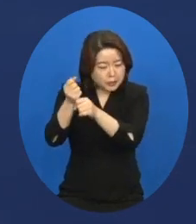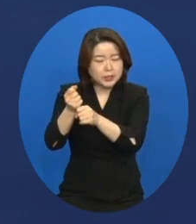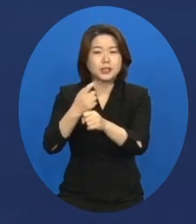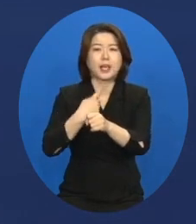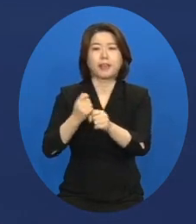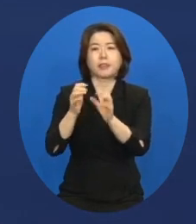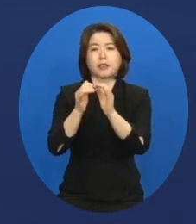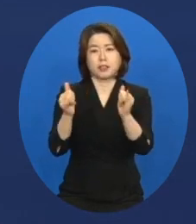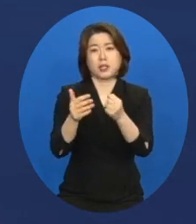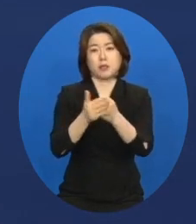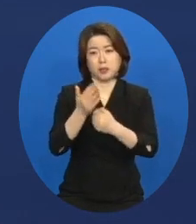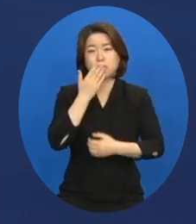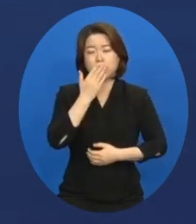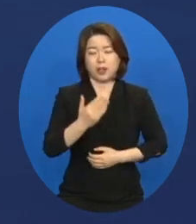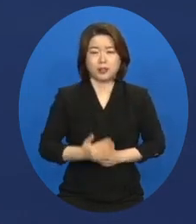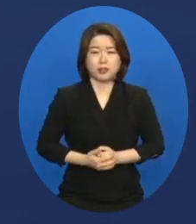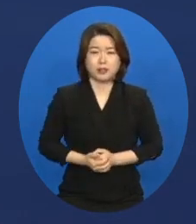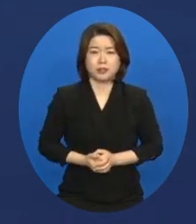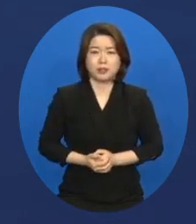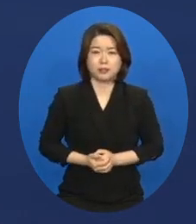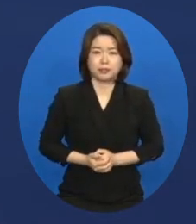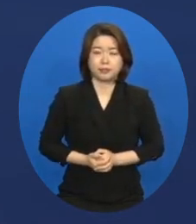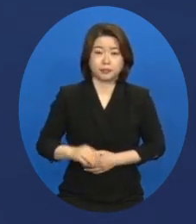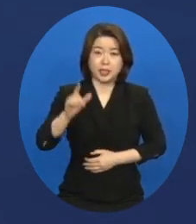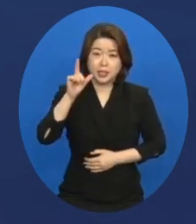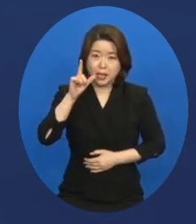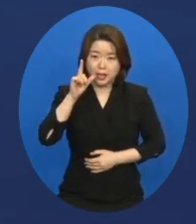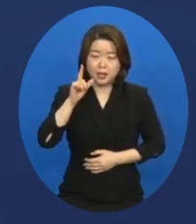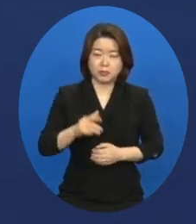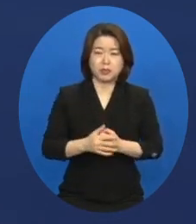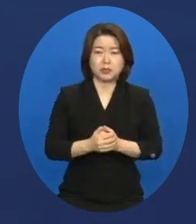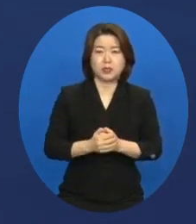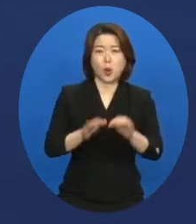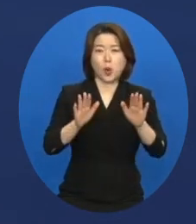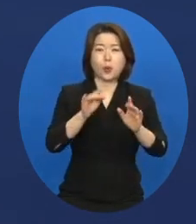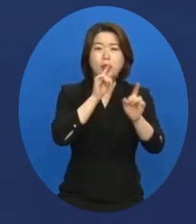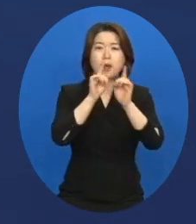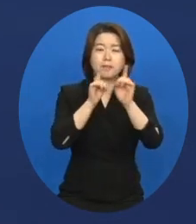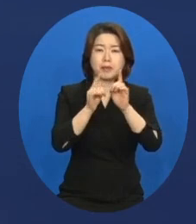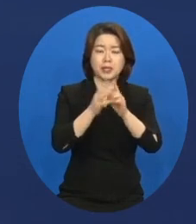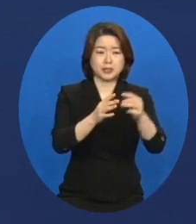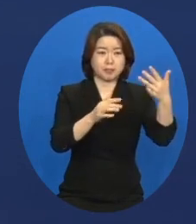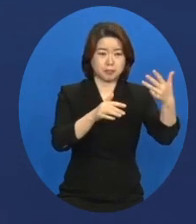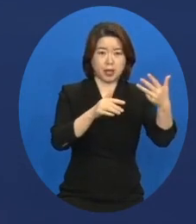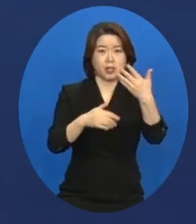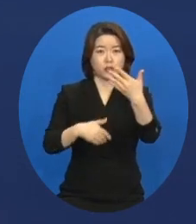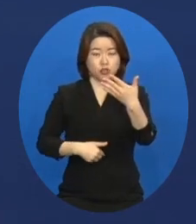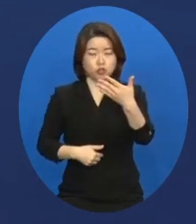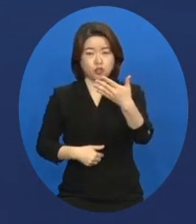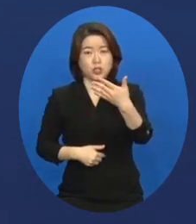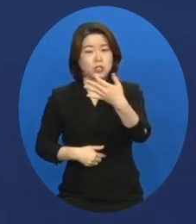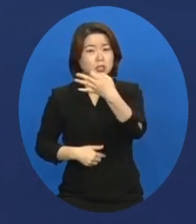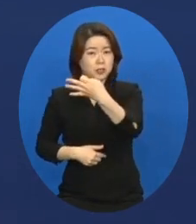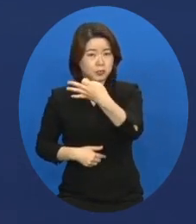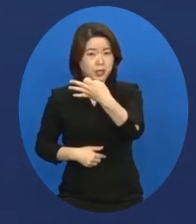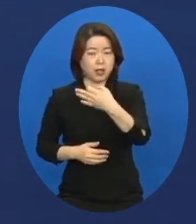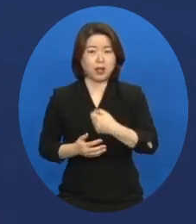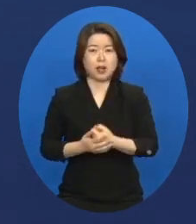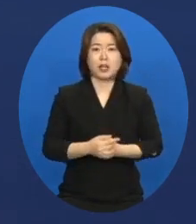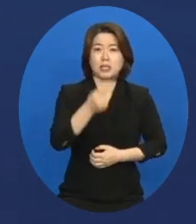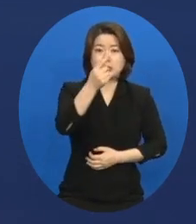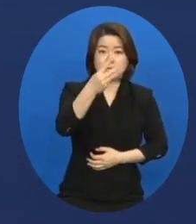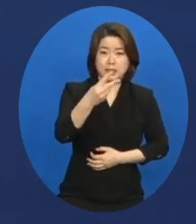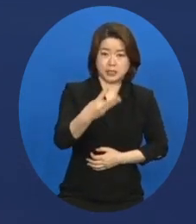사람이었기 때문에 그렇습니다. 갈렙은 오늘 말씀의 8절, 9절, 14절에 세